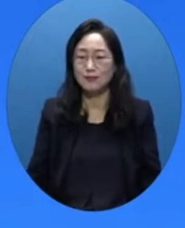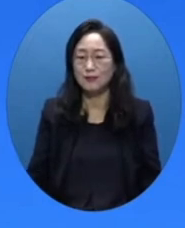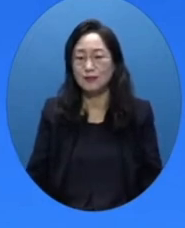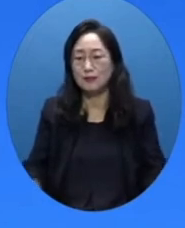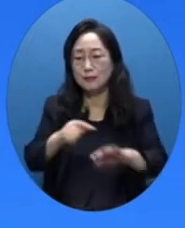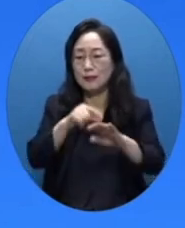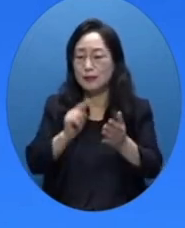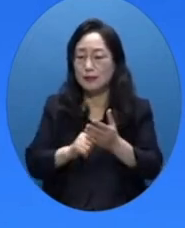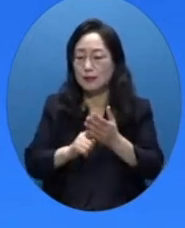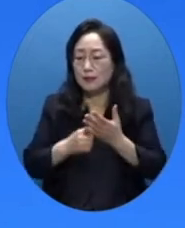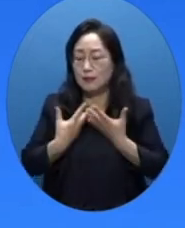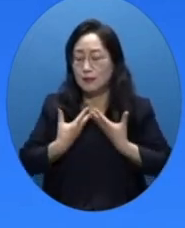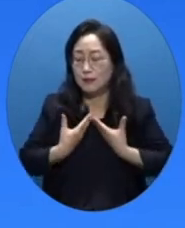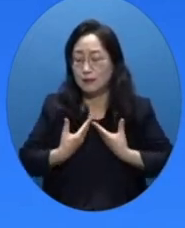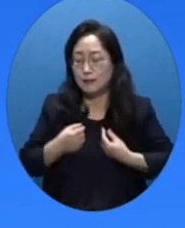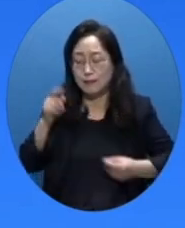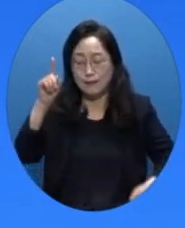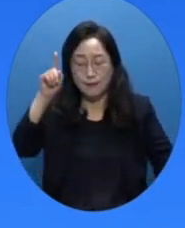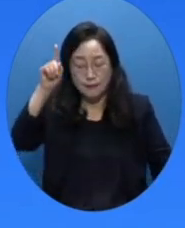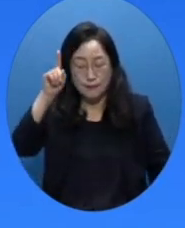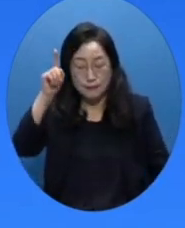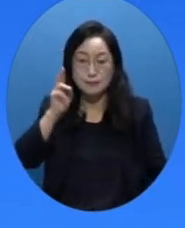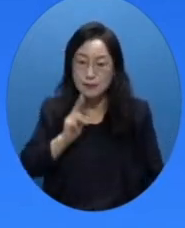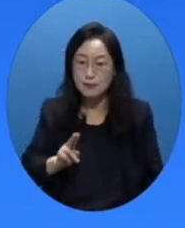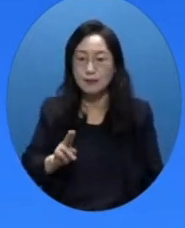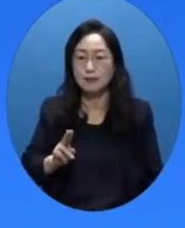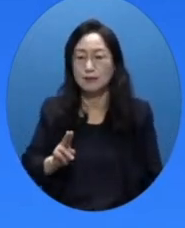마음이 무너졌습니다. 스트레스를 견딜 수가 없어가지고